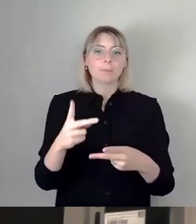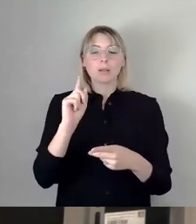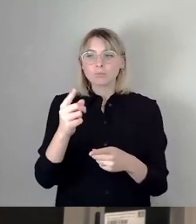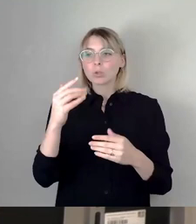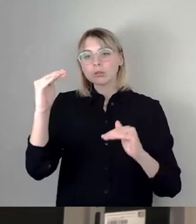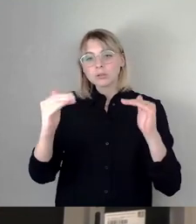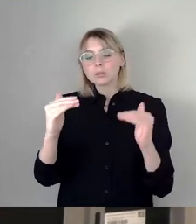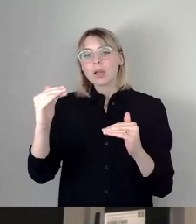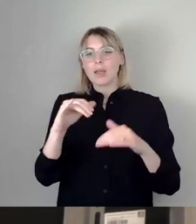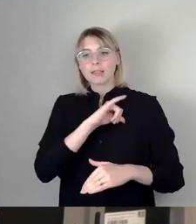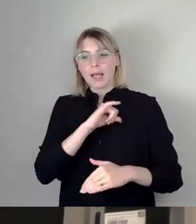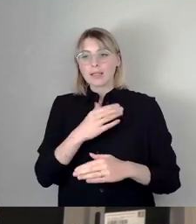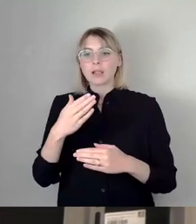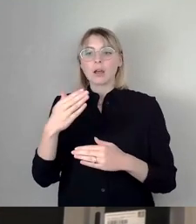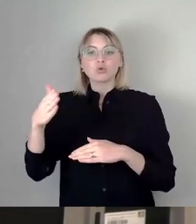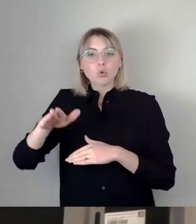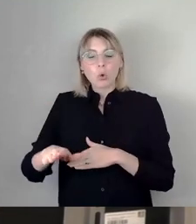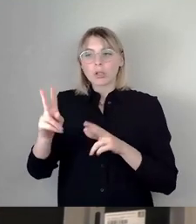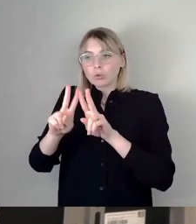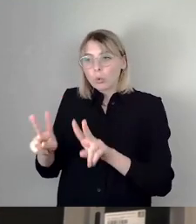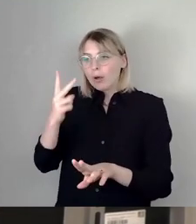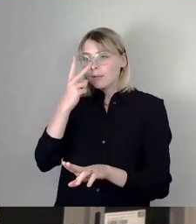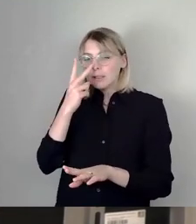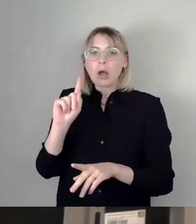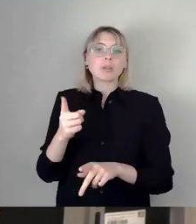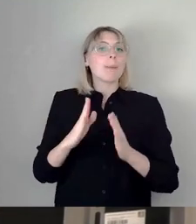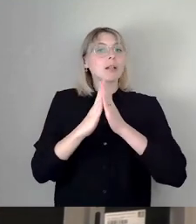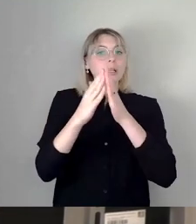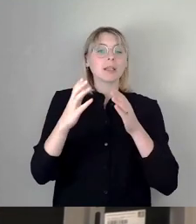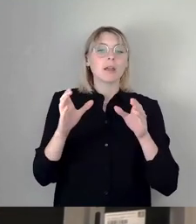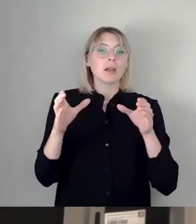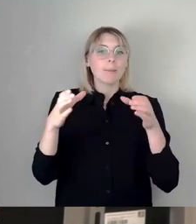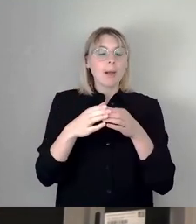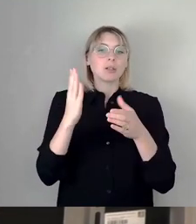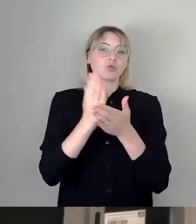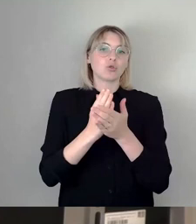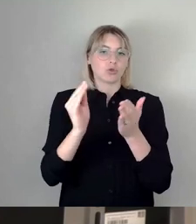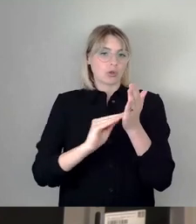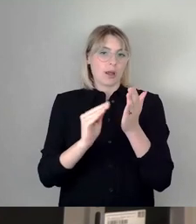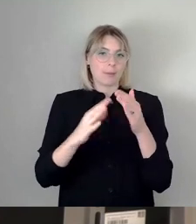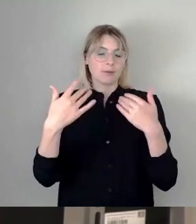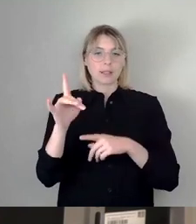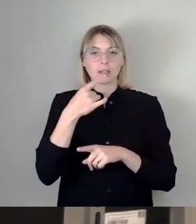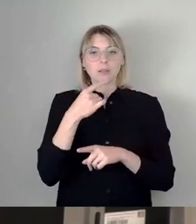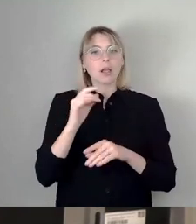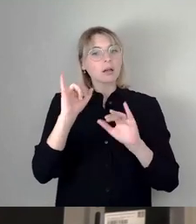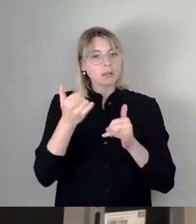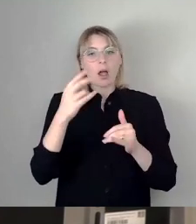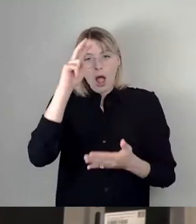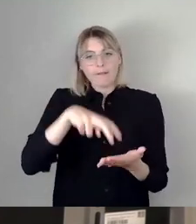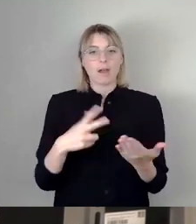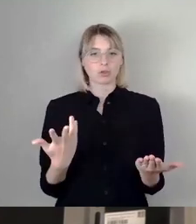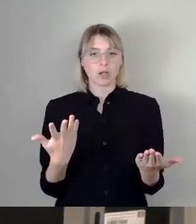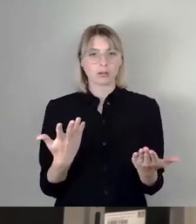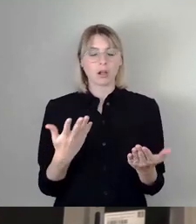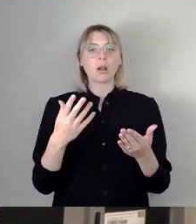So, und wir haben doch das Schreiben der Kirchgemeinde. Und die Kirchgemeinde sagt, ja, wir sind damit einverstanden. Kommt drauf an, bitte beteiligt uns,